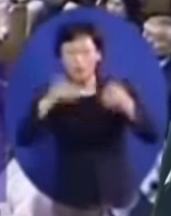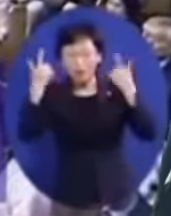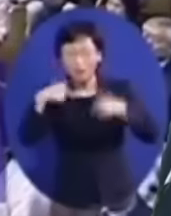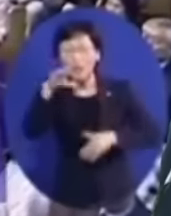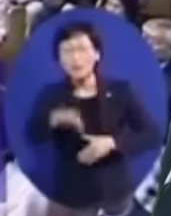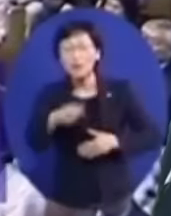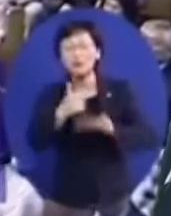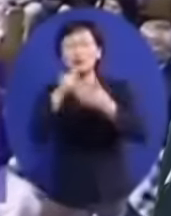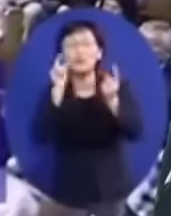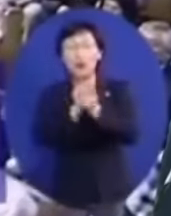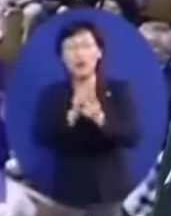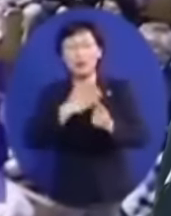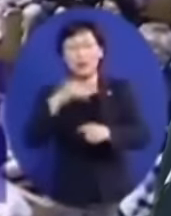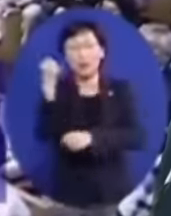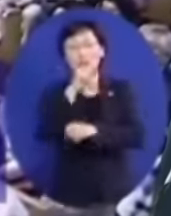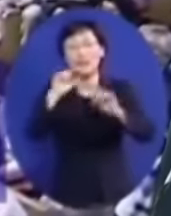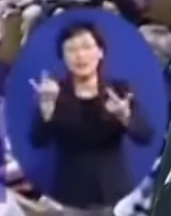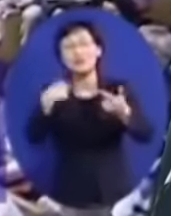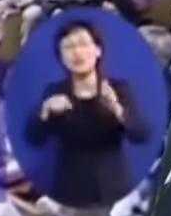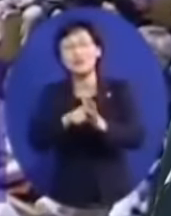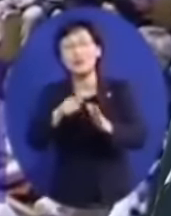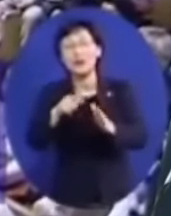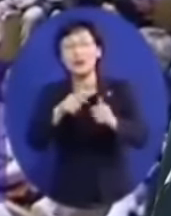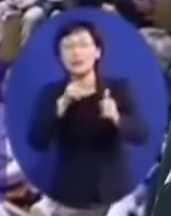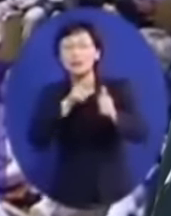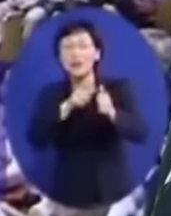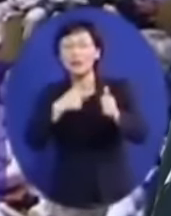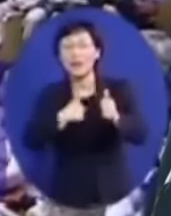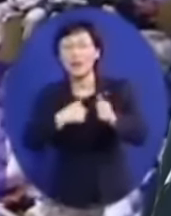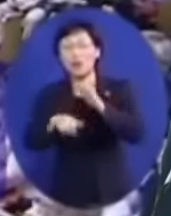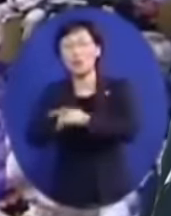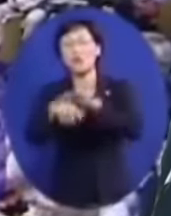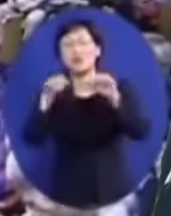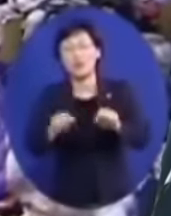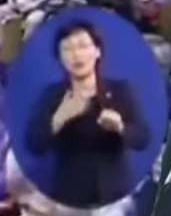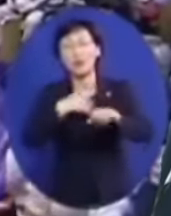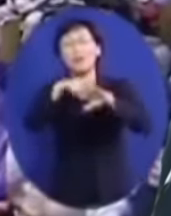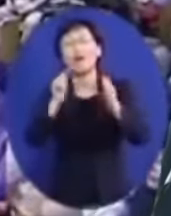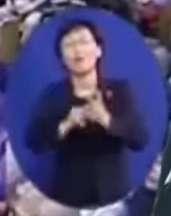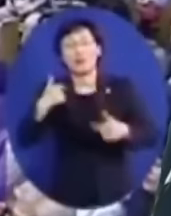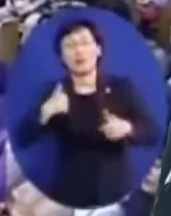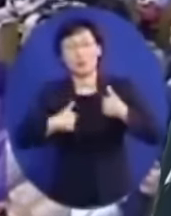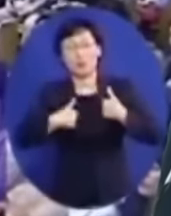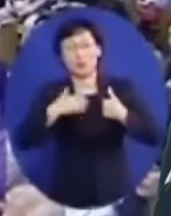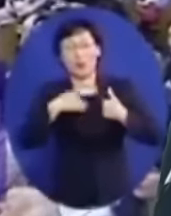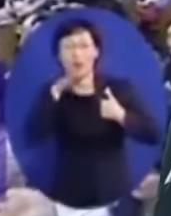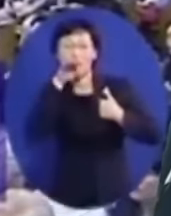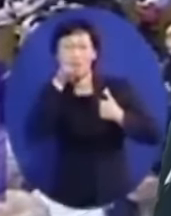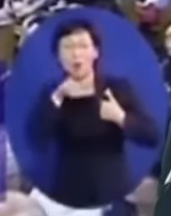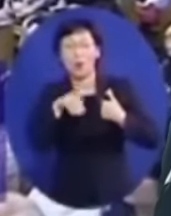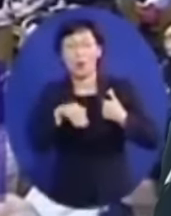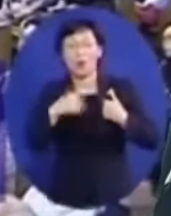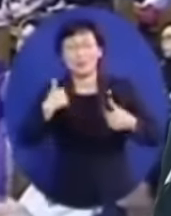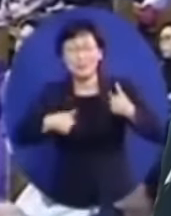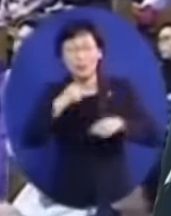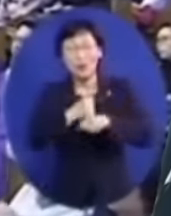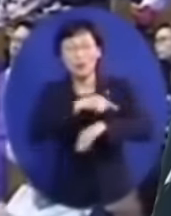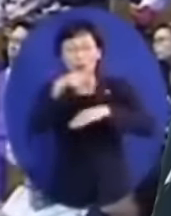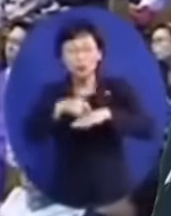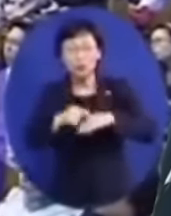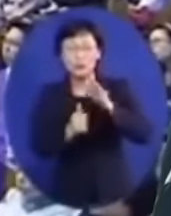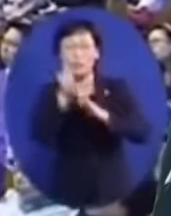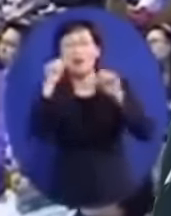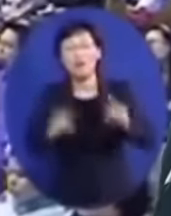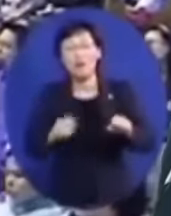나로 요동치 않게 위하여 그가 내 우편에 계시도다. 그러므로 내 마음이 기뻐하였고 내 혀도 즐거워하였으니 육체도 희망에